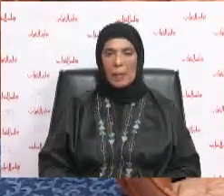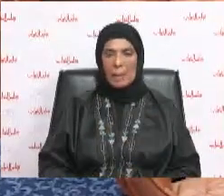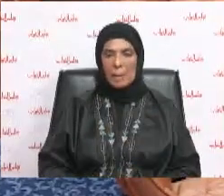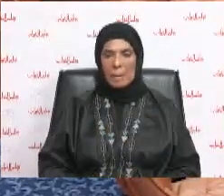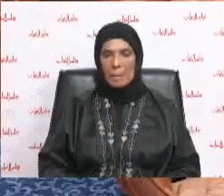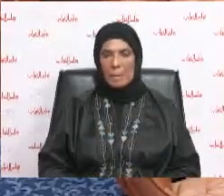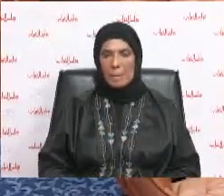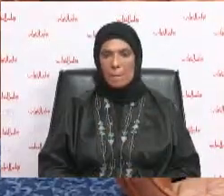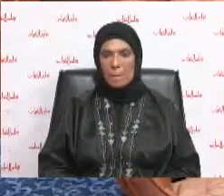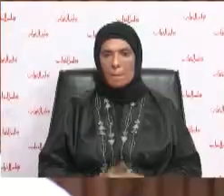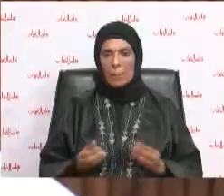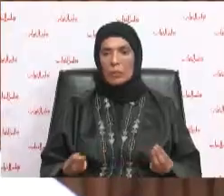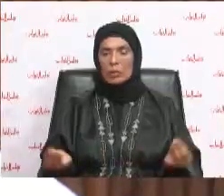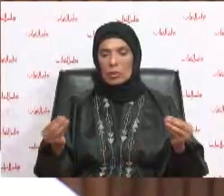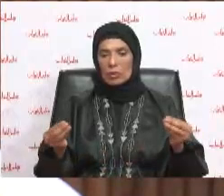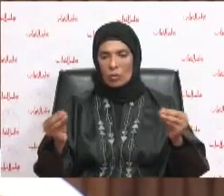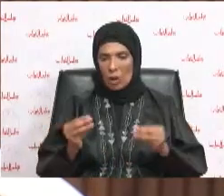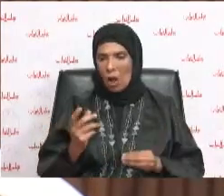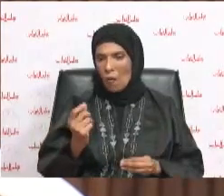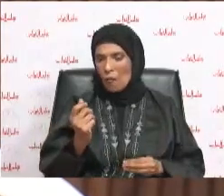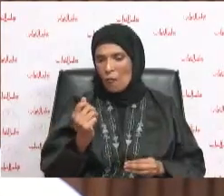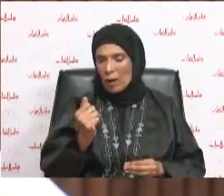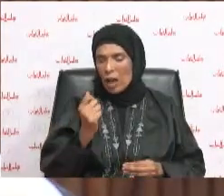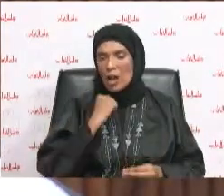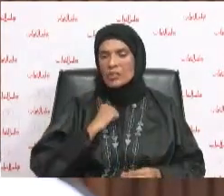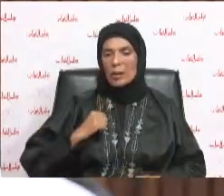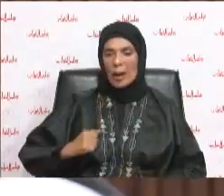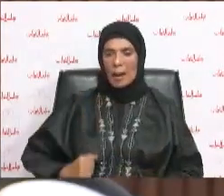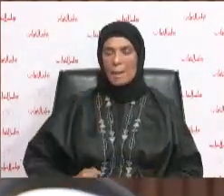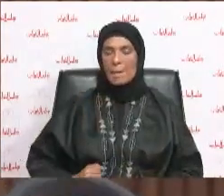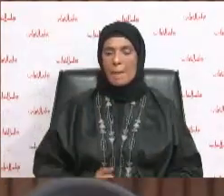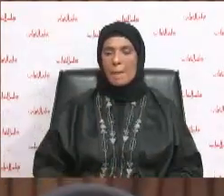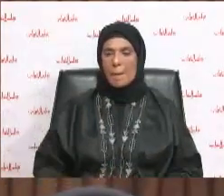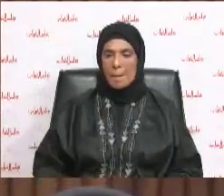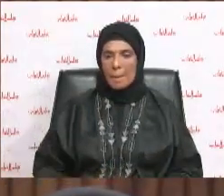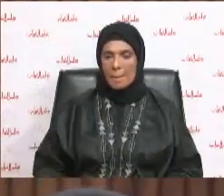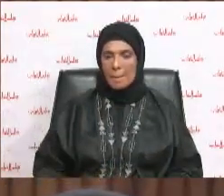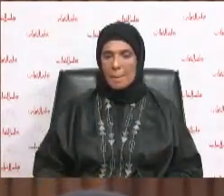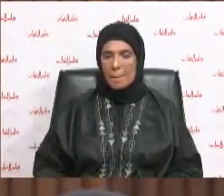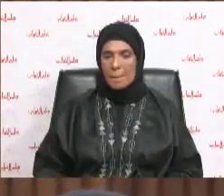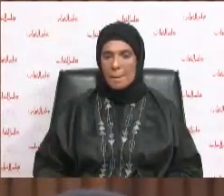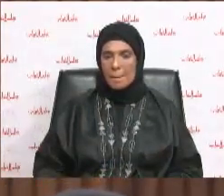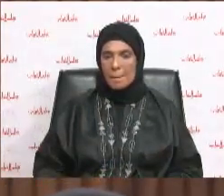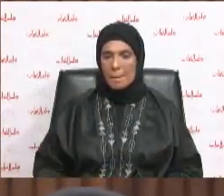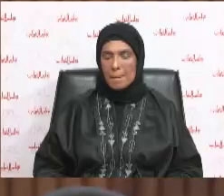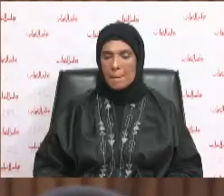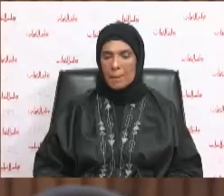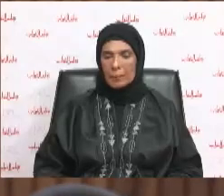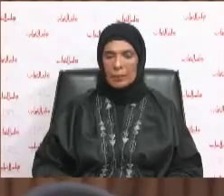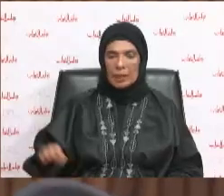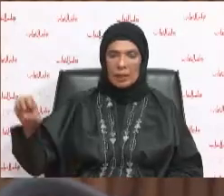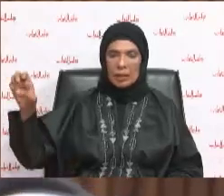هذه قد تزيد في ايرادات الدوله من ناحيه اخرى ممكن ما يحطون بالهم عليها اصحاب السعاده النواب، مثلا على شركه باص على سبيل